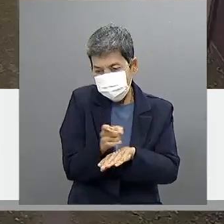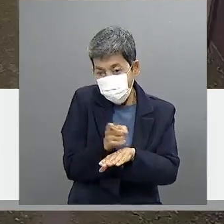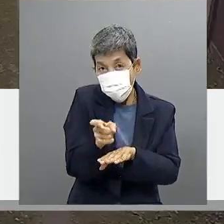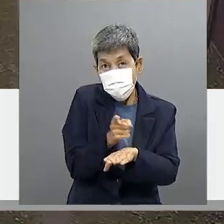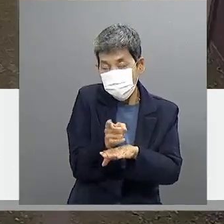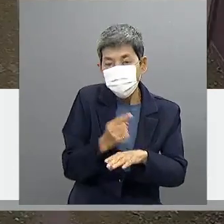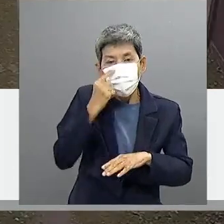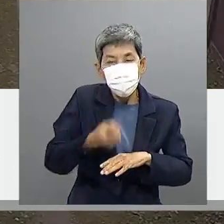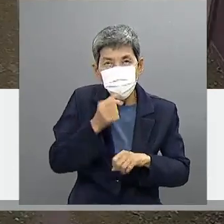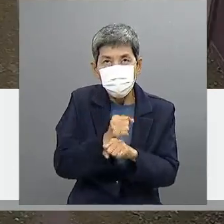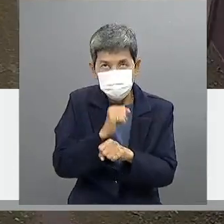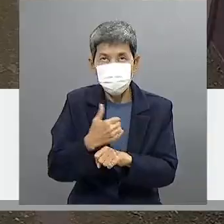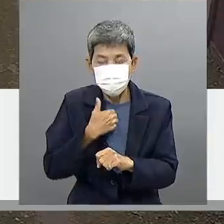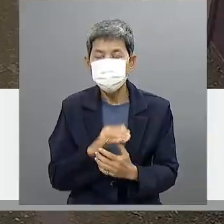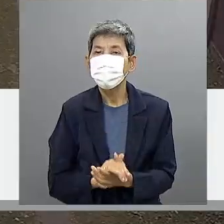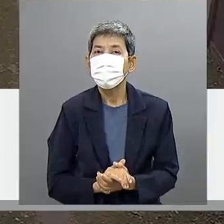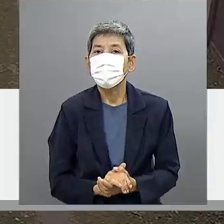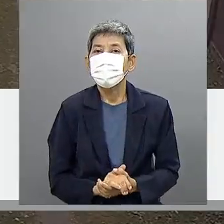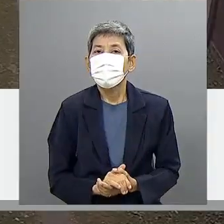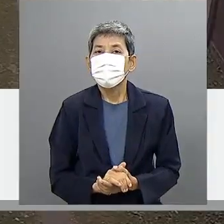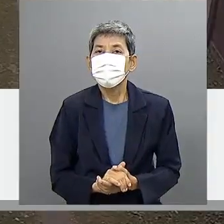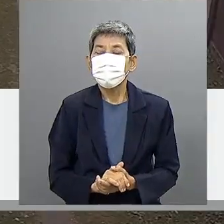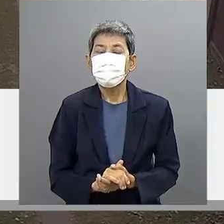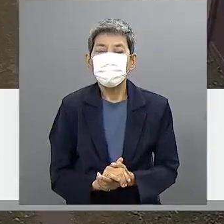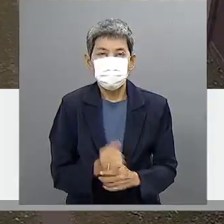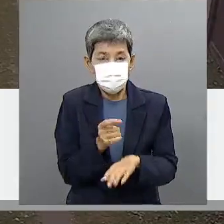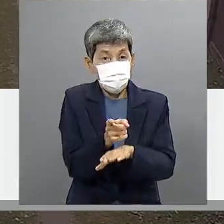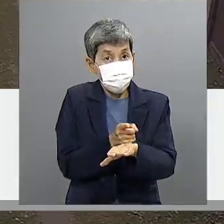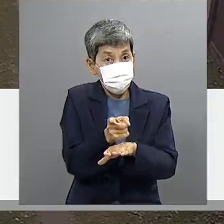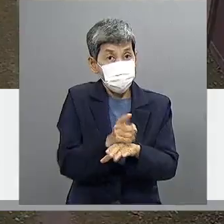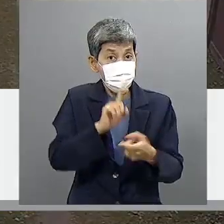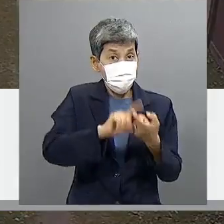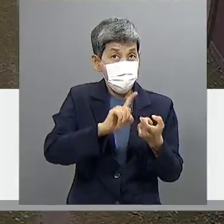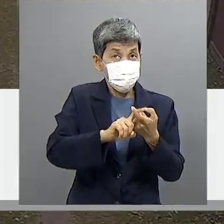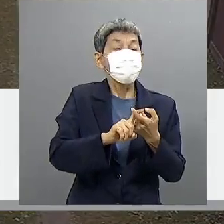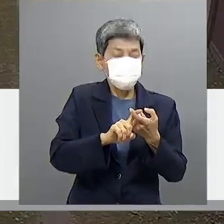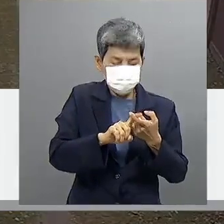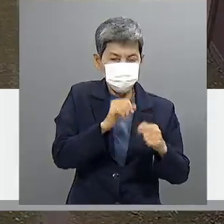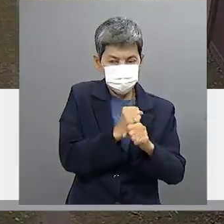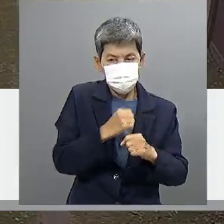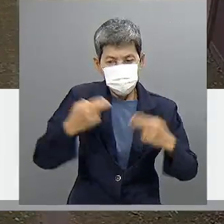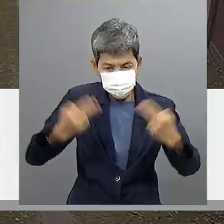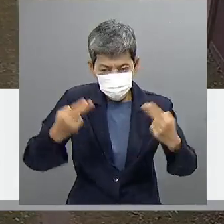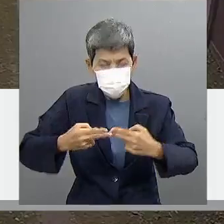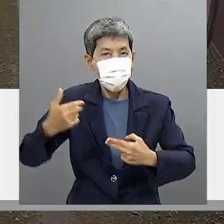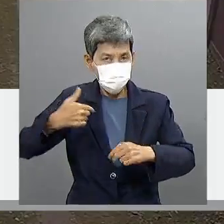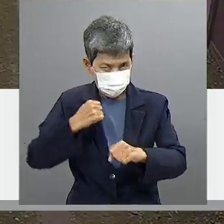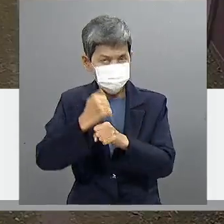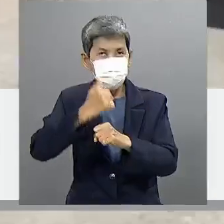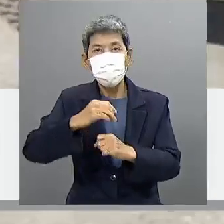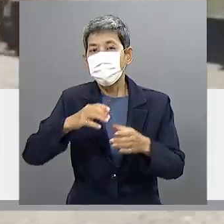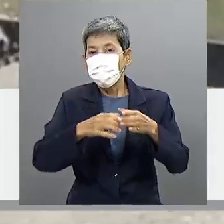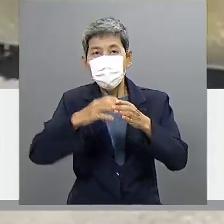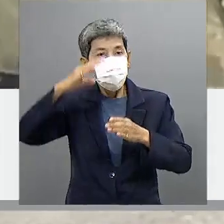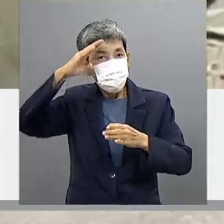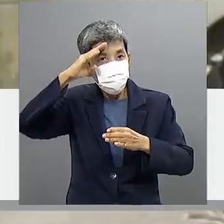อาจทำได้ยากมากขึ้นดังนั้นการใช้รถถังก็เท่ากับเป็นแต้มต่อในการสู้รบนะคะซึ่งกองทัพรัสเซียครอบครองรถ